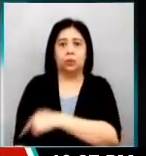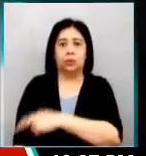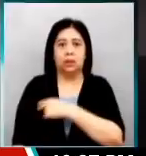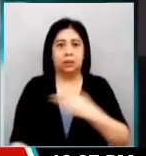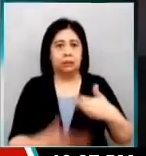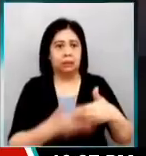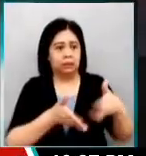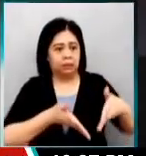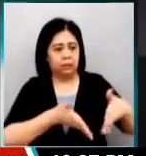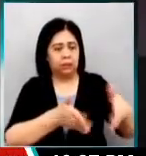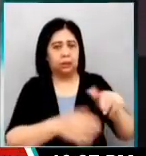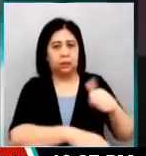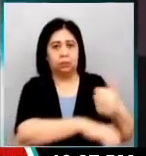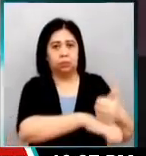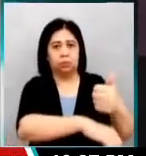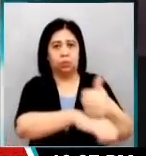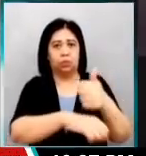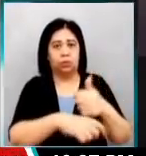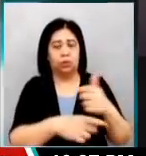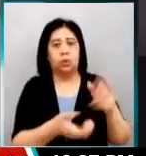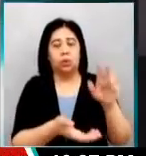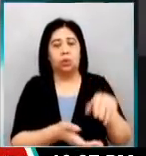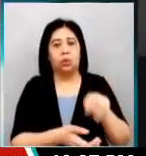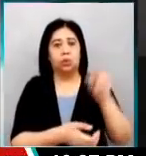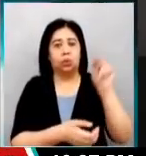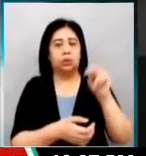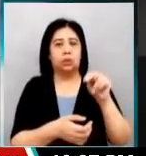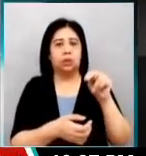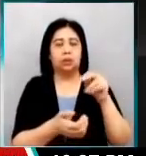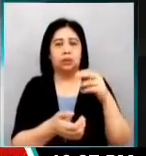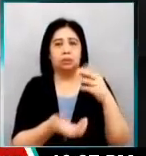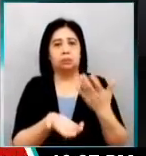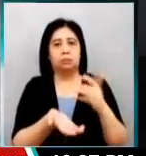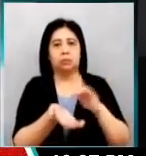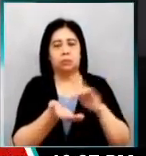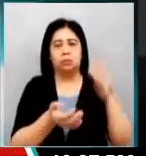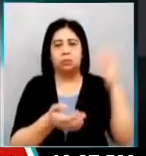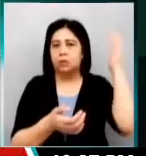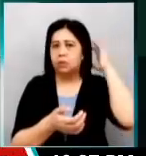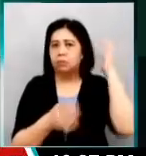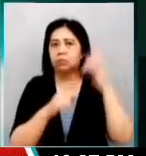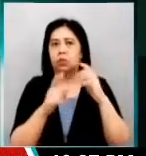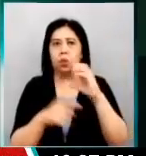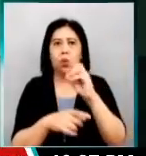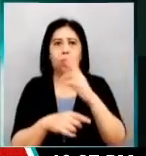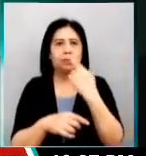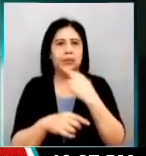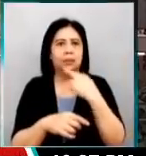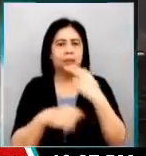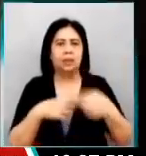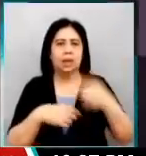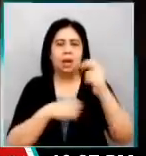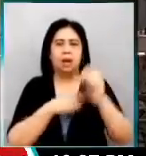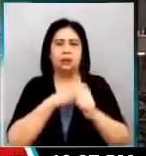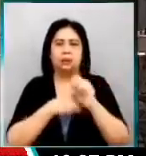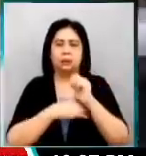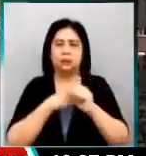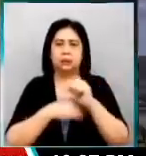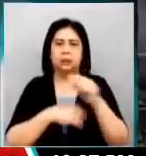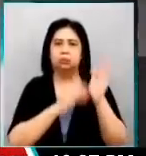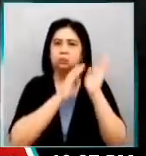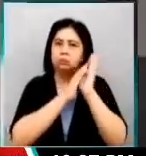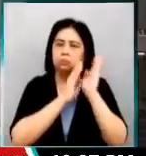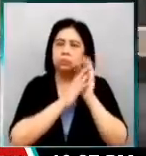nakapwesto. Ang Northern Mindanao Medical Center is sinailalim sa Code Red dahil high risk ng kanilang bed capacity. Sa Lung Center